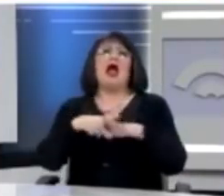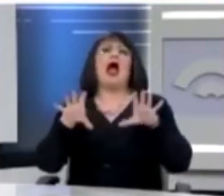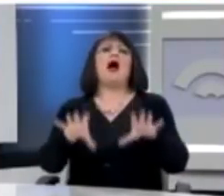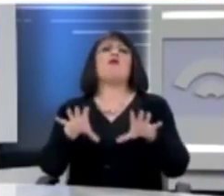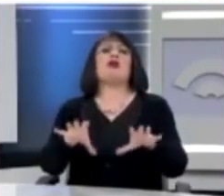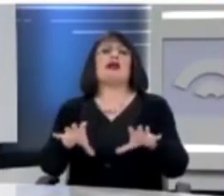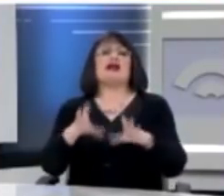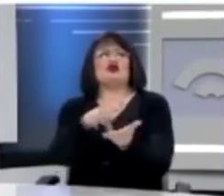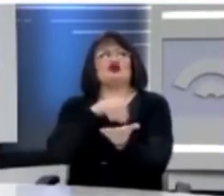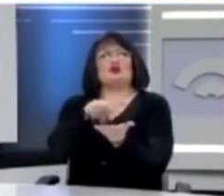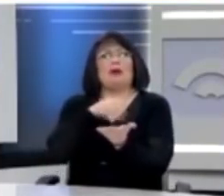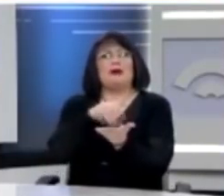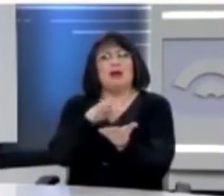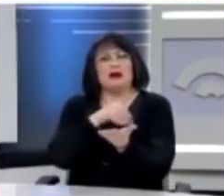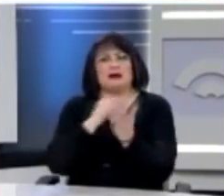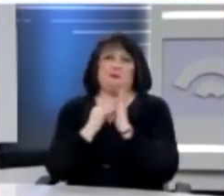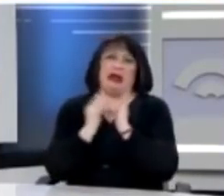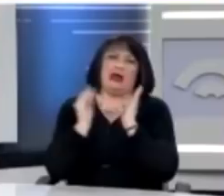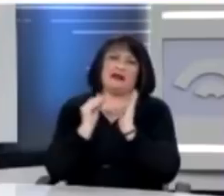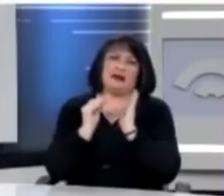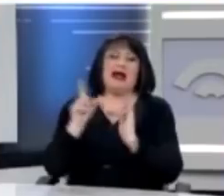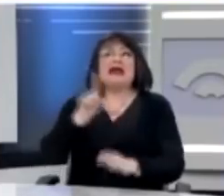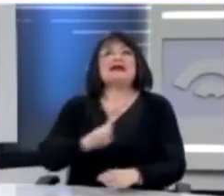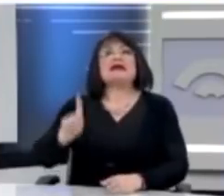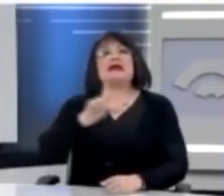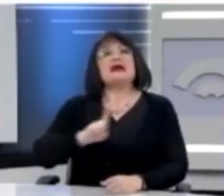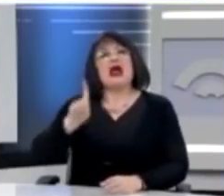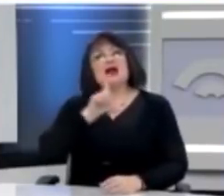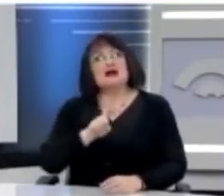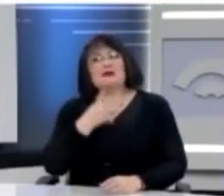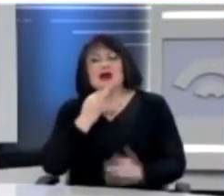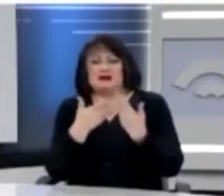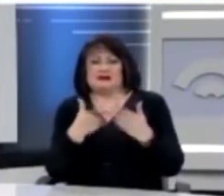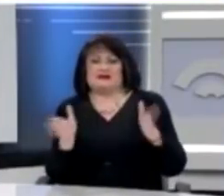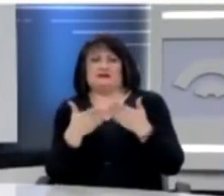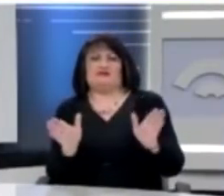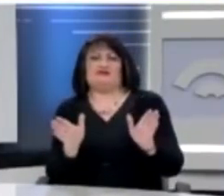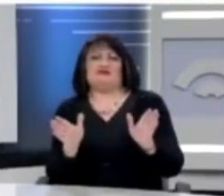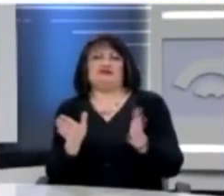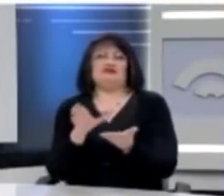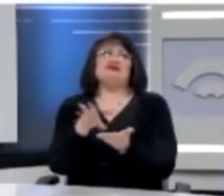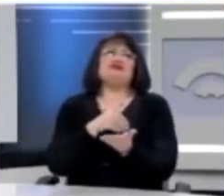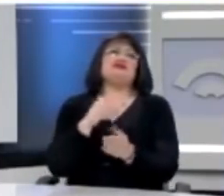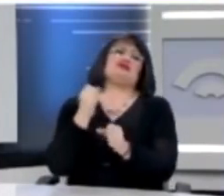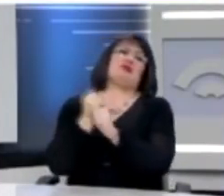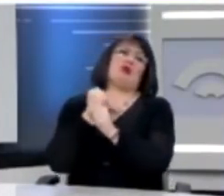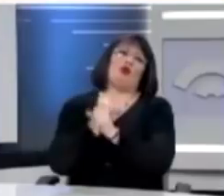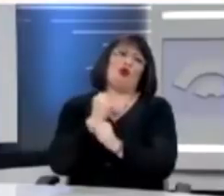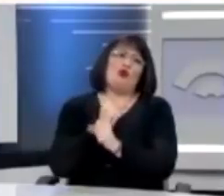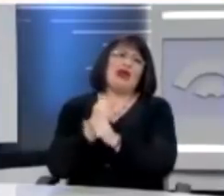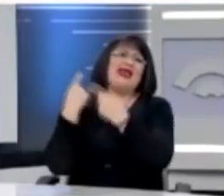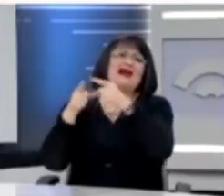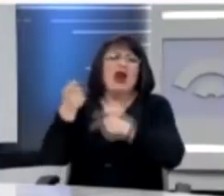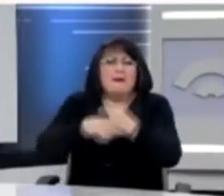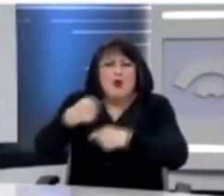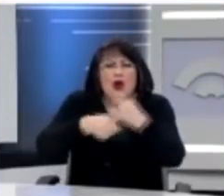μάρκετ. Ανοίγει ο δρόμος και για την κυριακάτικη απασχόληση σε όλα τα κέντρα διανομής, logistics, για κάθε είδους